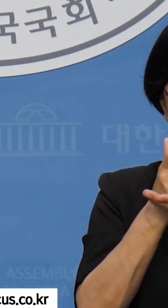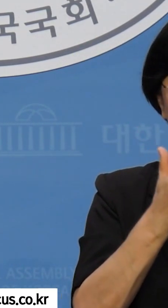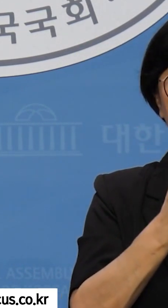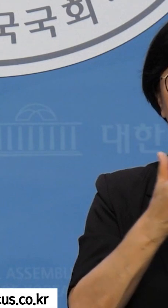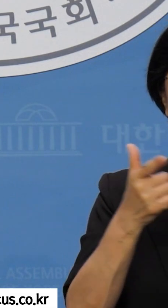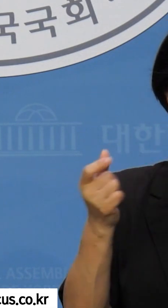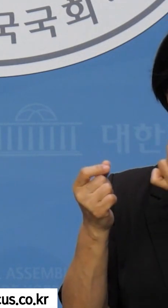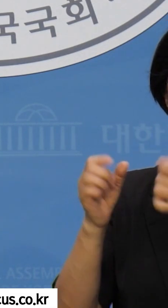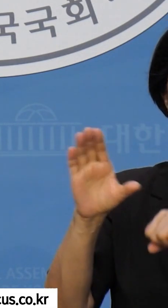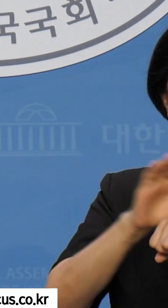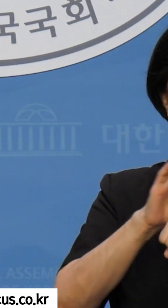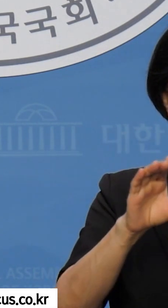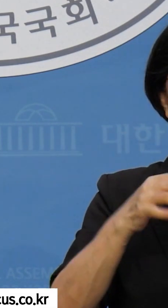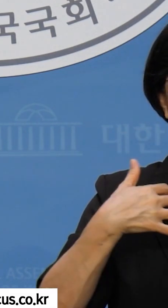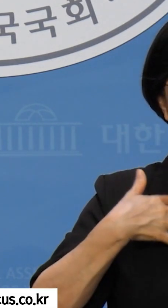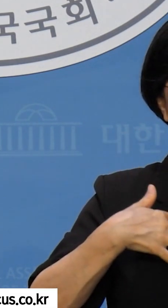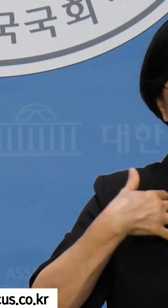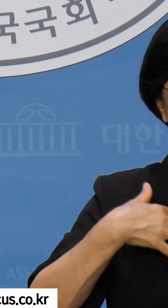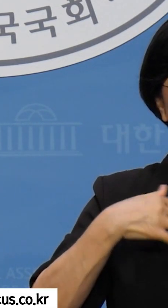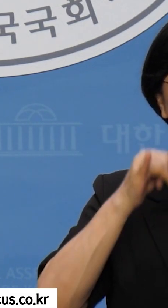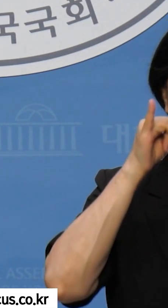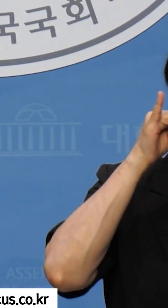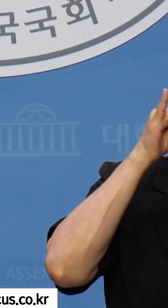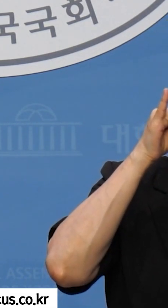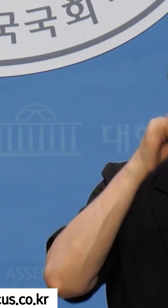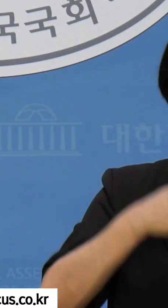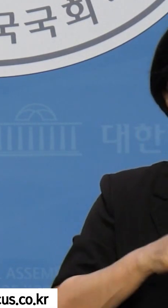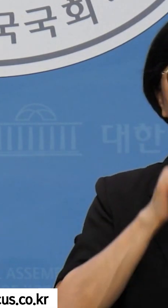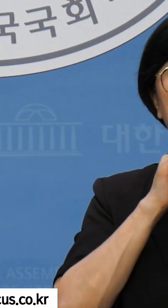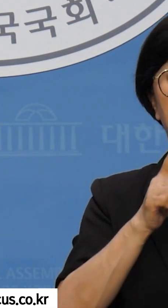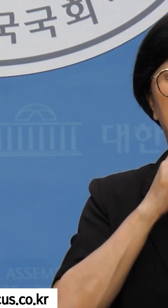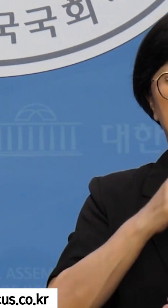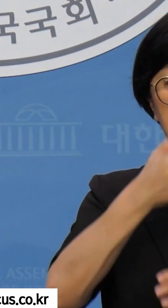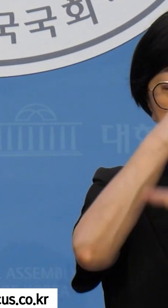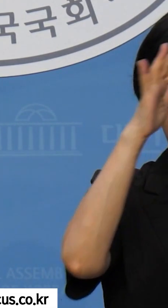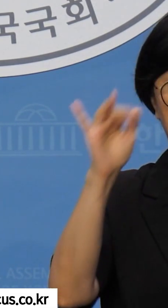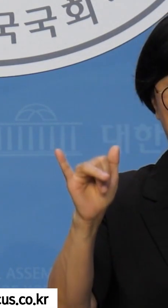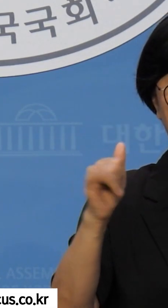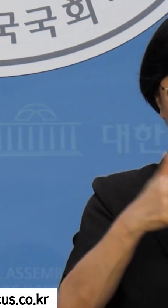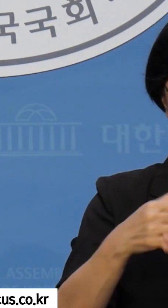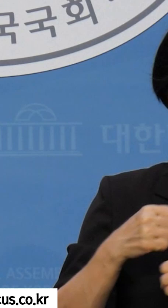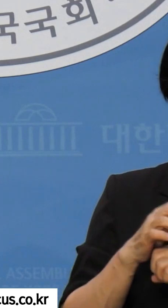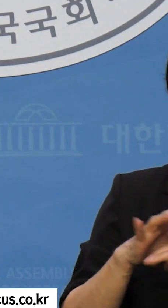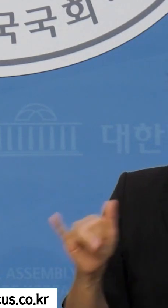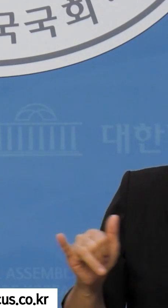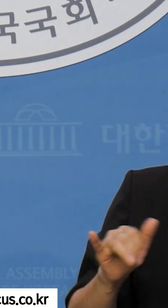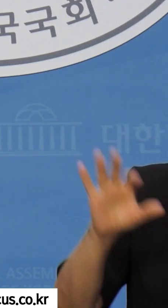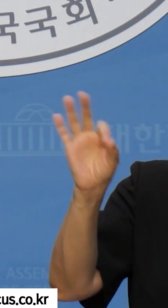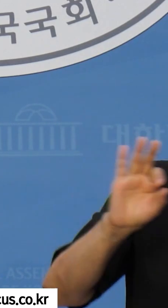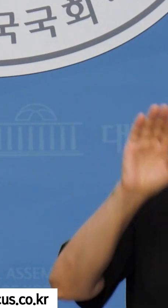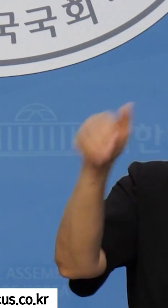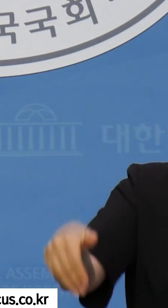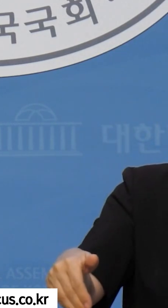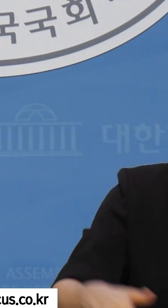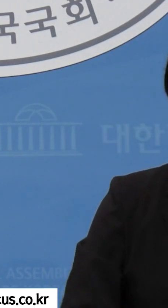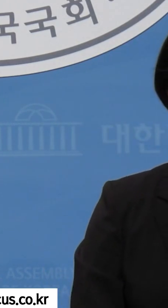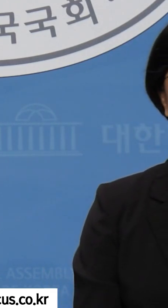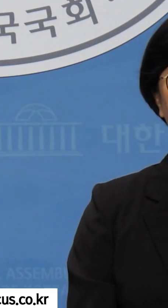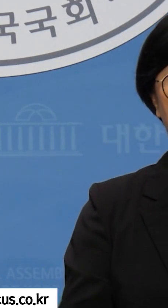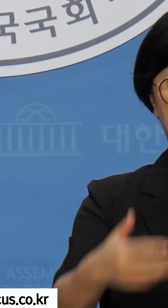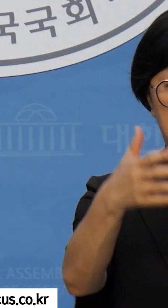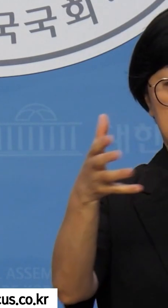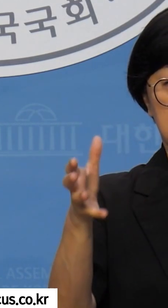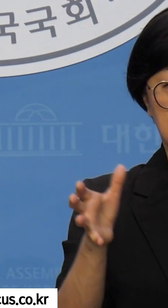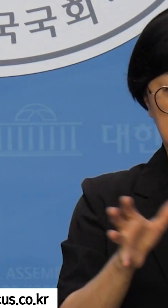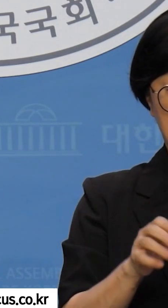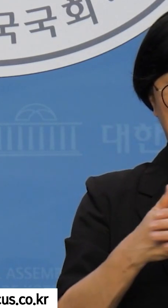다 컴퓨터 게임 중독이다 라며 청년 장병들을 폄훼했습니다. 집단